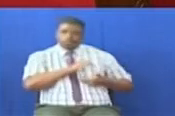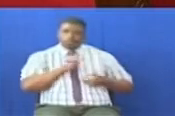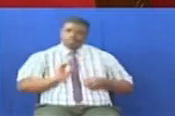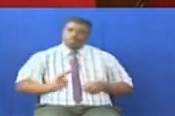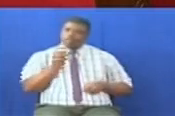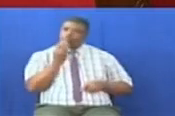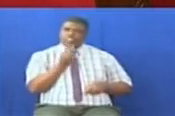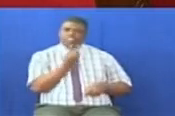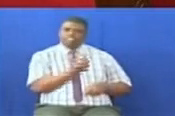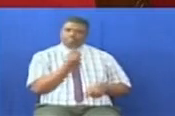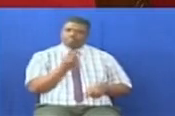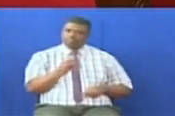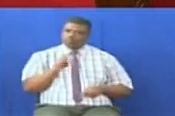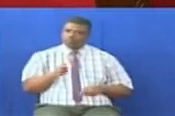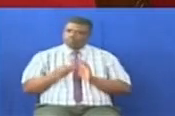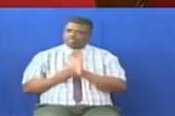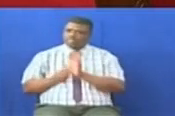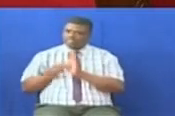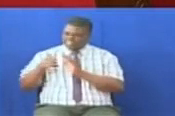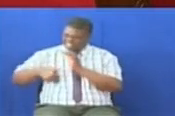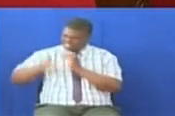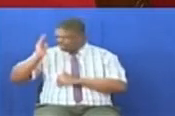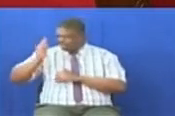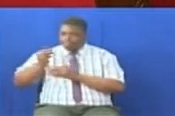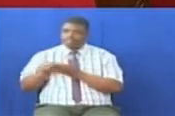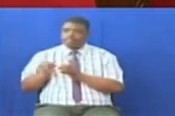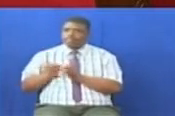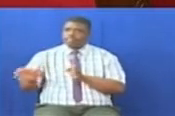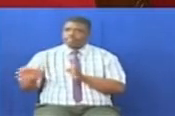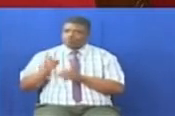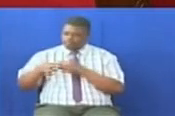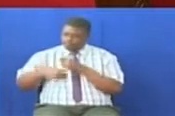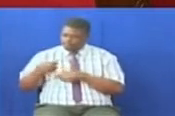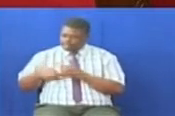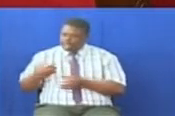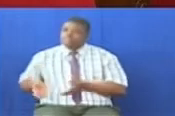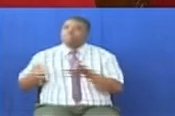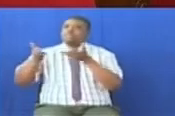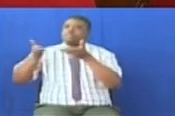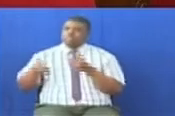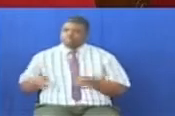22.8 zikiwa zaidi ya fedha zilizotengwa katika miradi ya maendeleo.